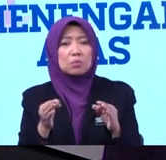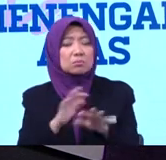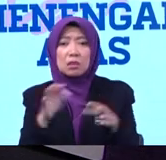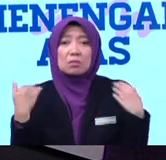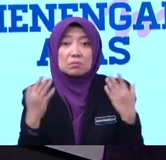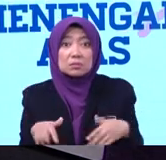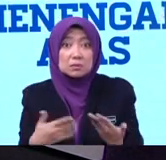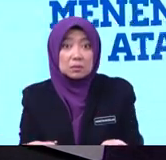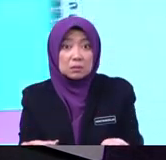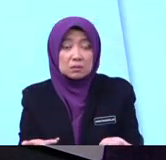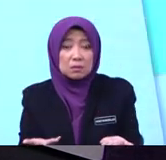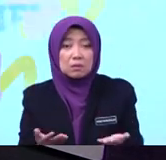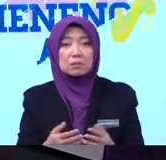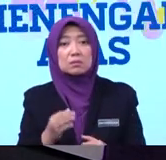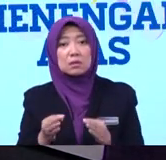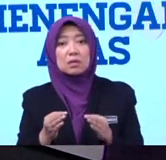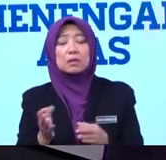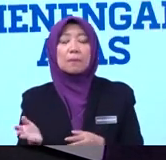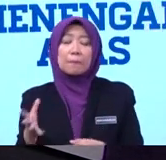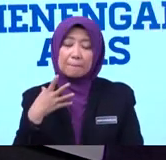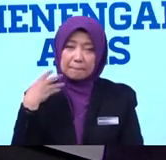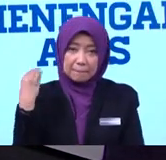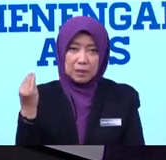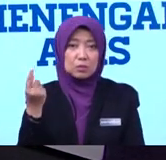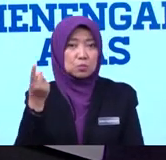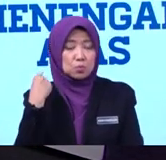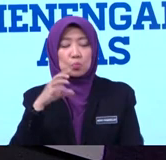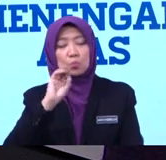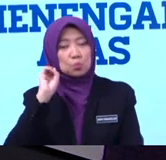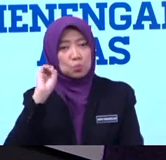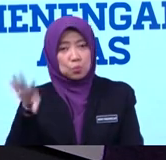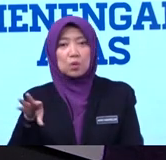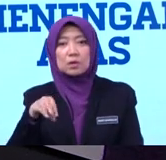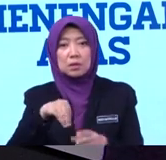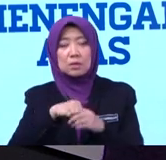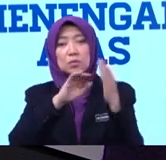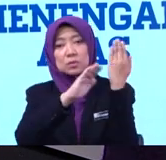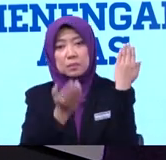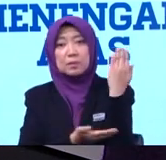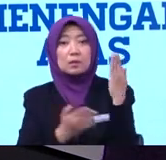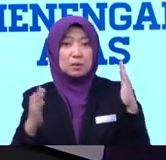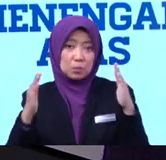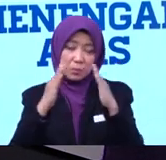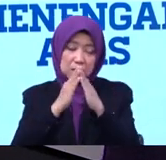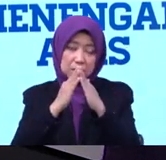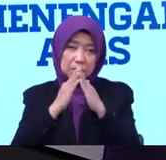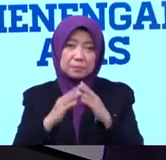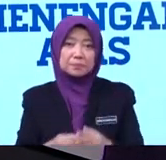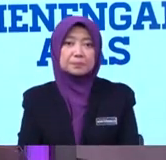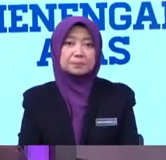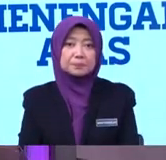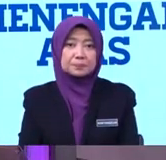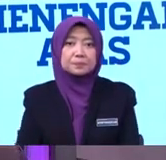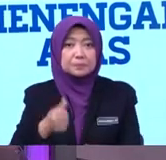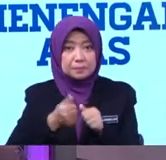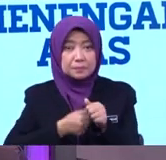kita bawa balik dulu ke rumah dan kita buang di tempat yang sepatunya setiap